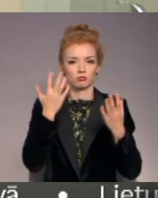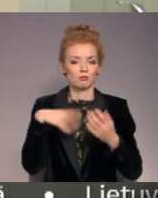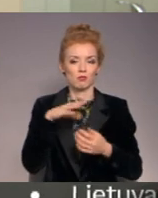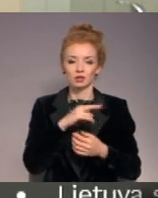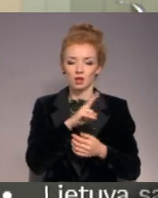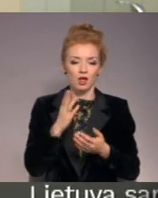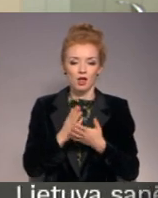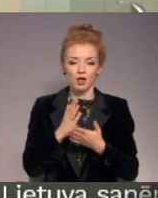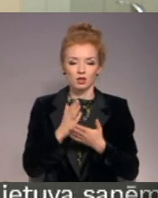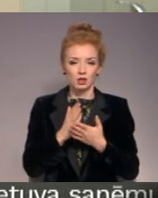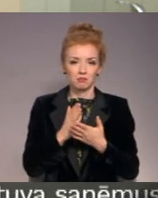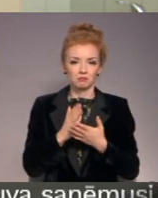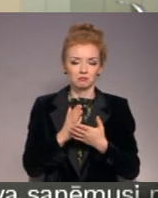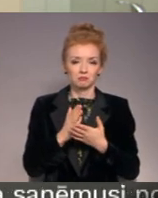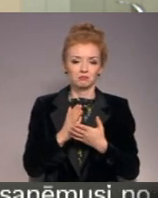neesam visi, kas saka,